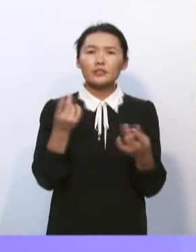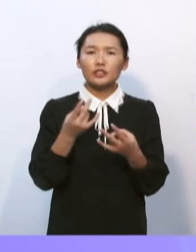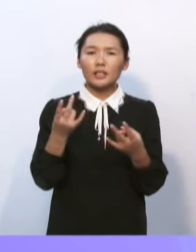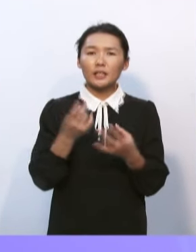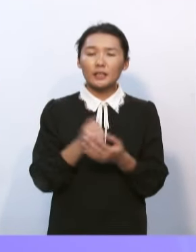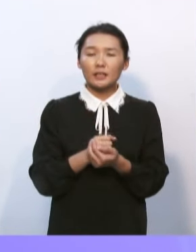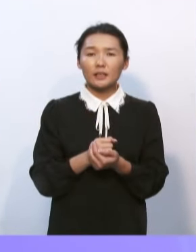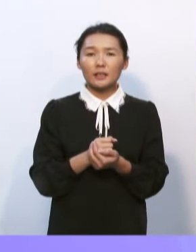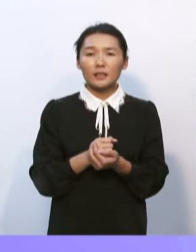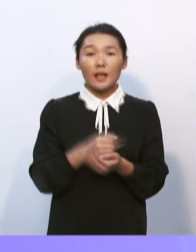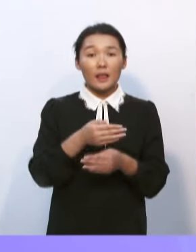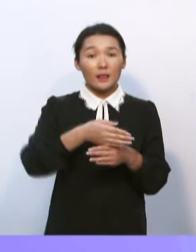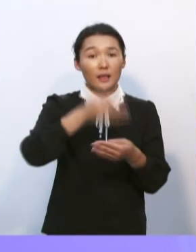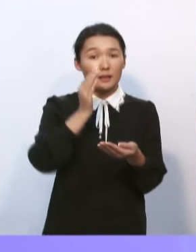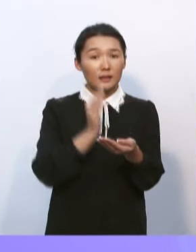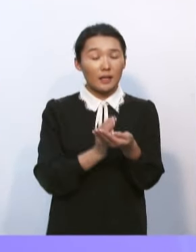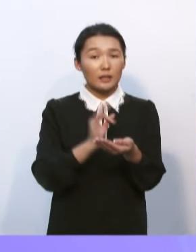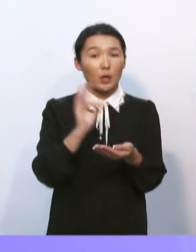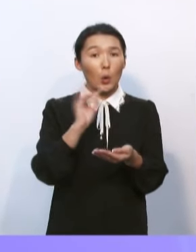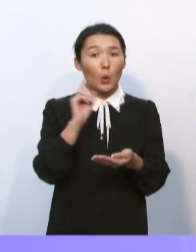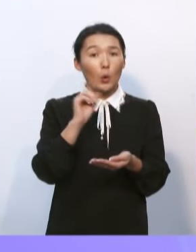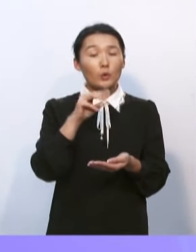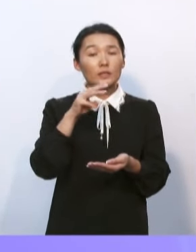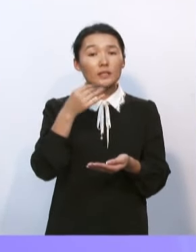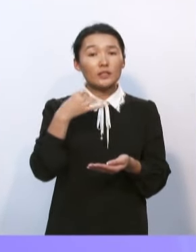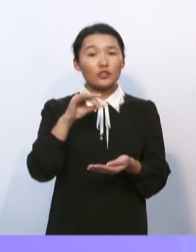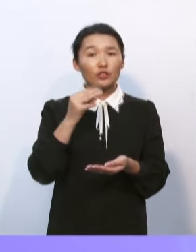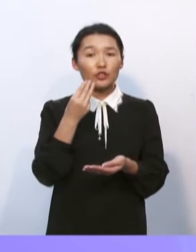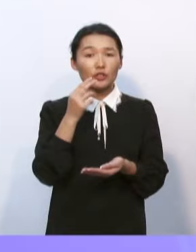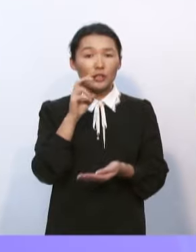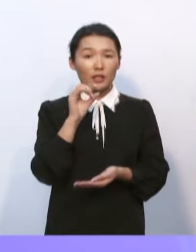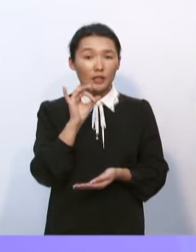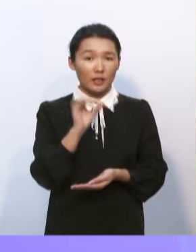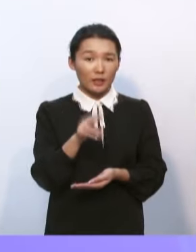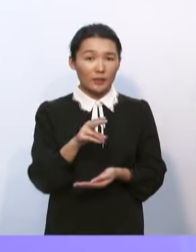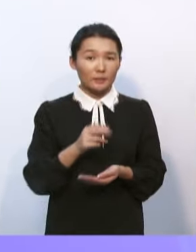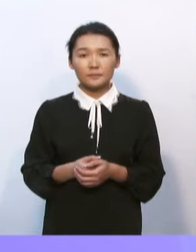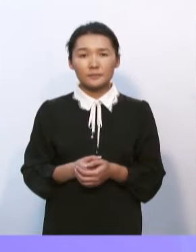gerek? Nandan oğuz deyiş gerek.